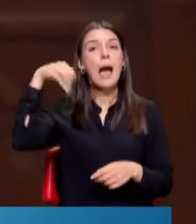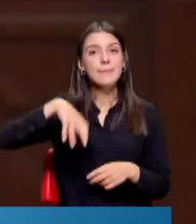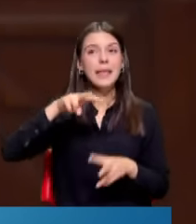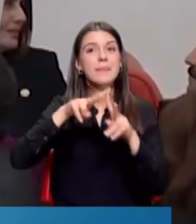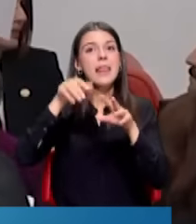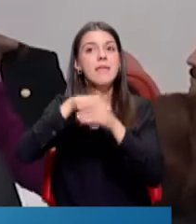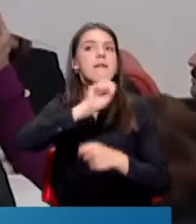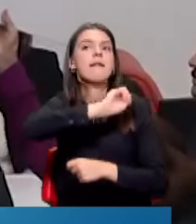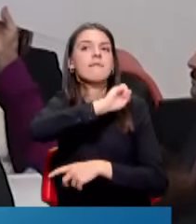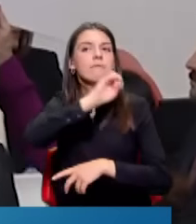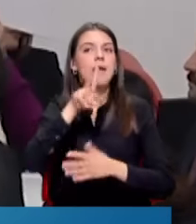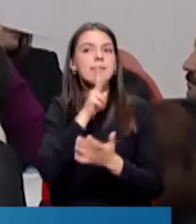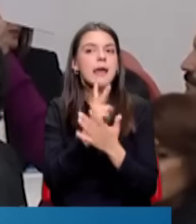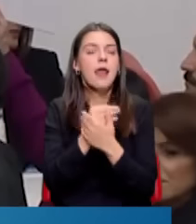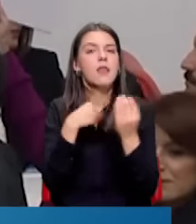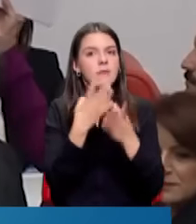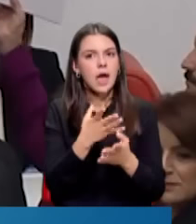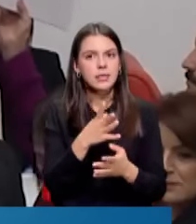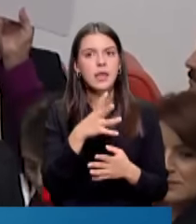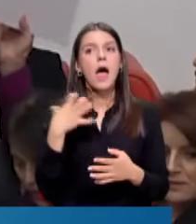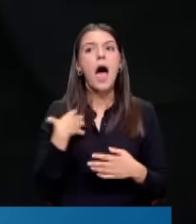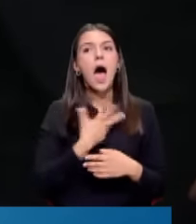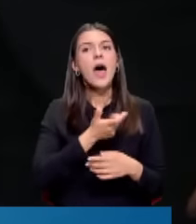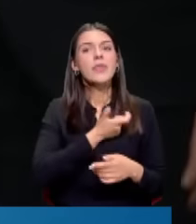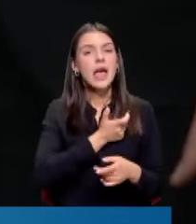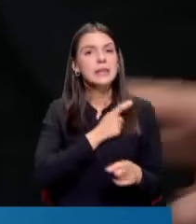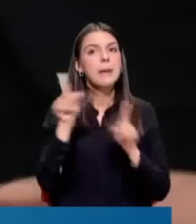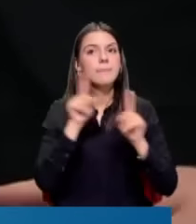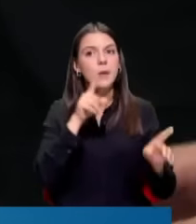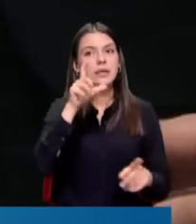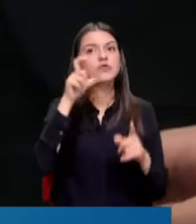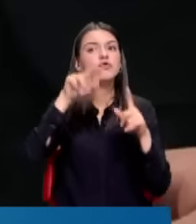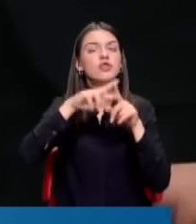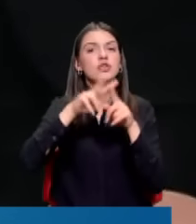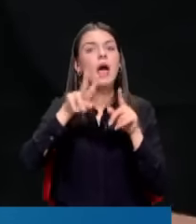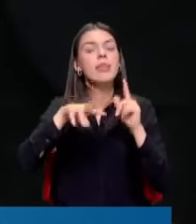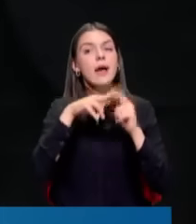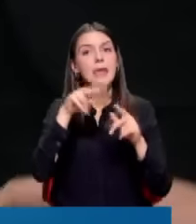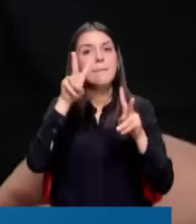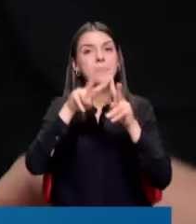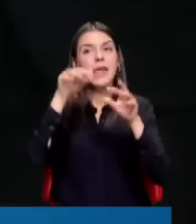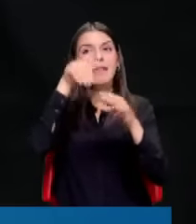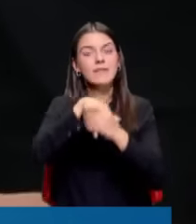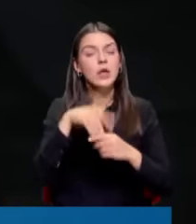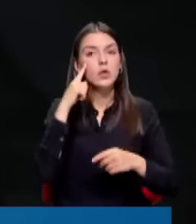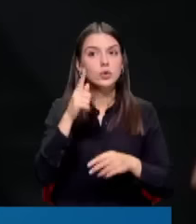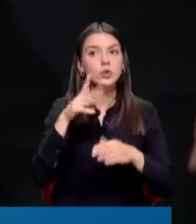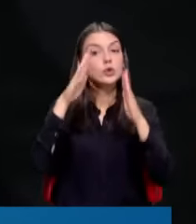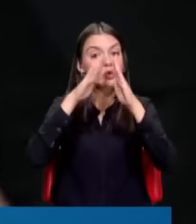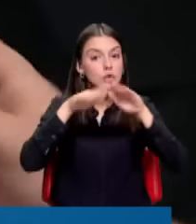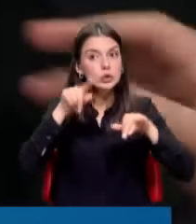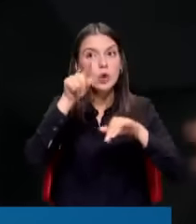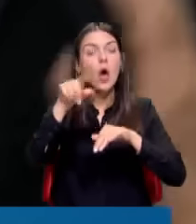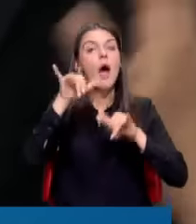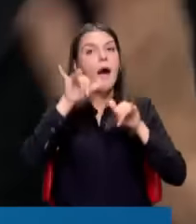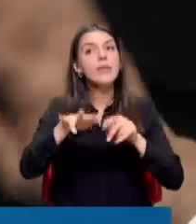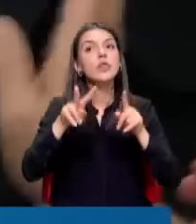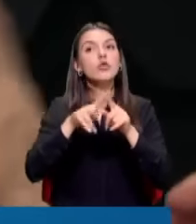oturumu yönetmesine karar verdi. Anayasa Mahkemesi kararına rağmen Can Atalay'ın milletvekilinin düşürüldüğü oturumu da yine Numan